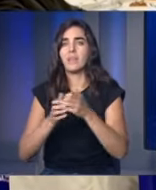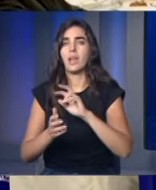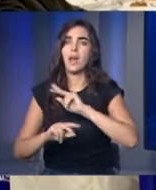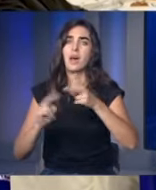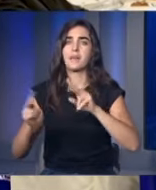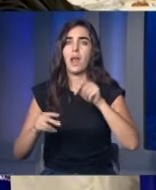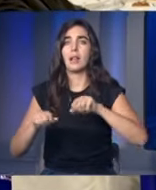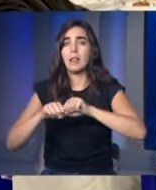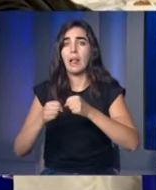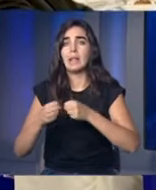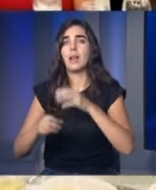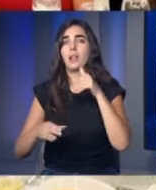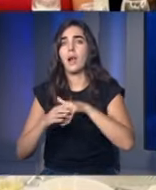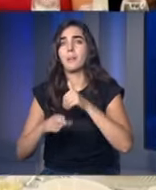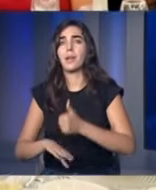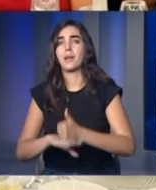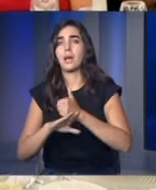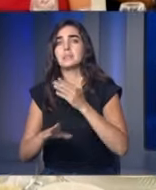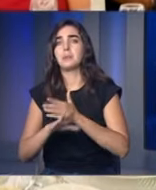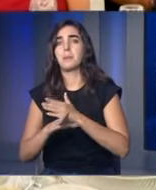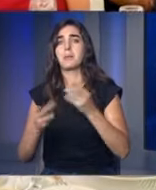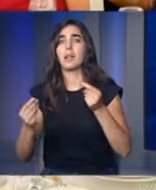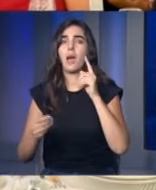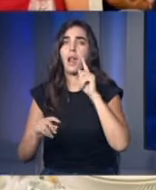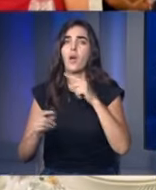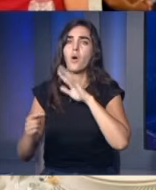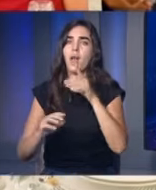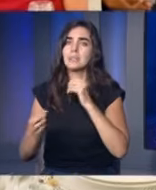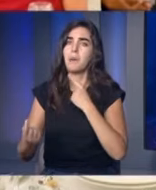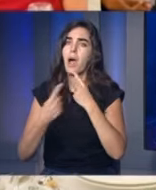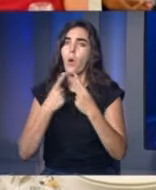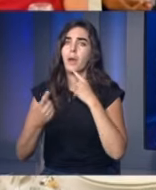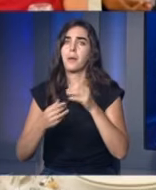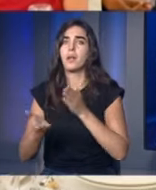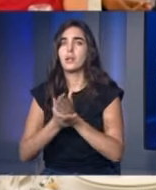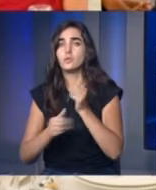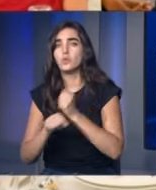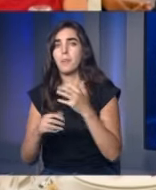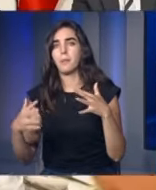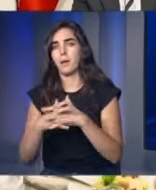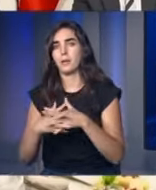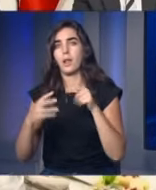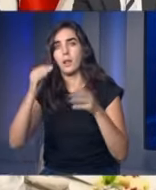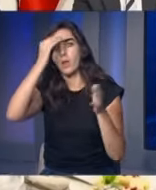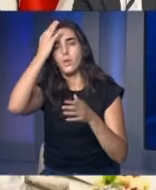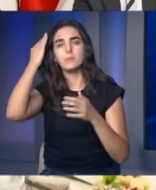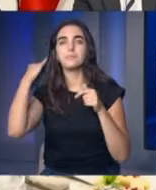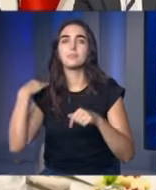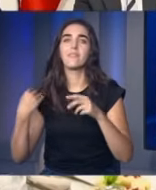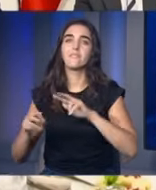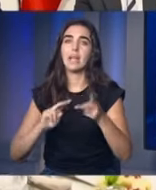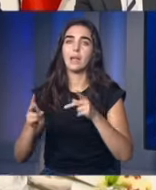لحل الأزمة، مجددا اتهامه الفريق الآخر بتعطيل الانتخابات الرئاسية بحجة وجوب الحوار قبل